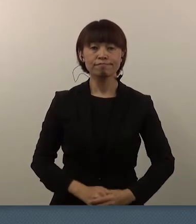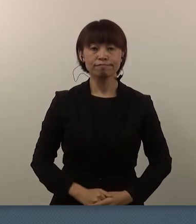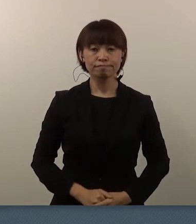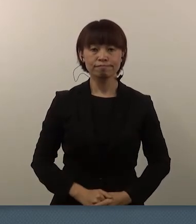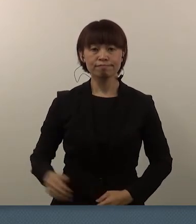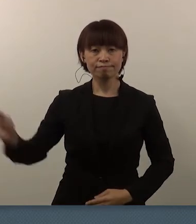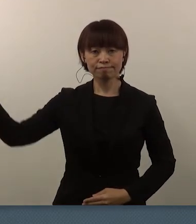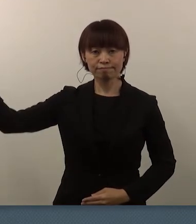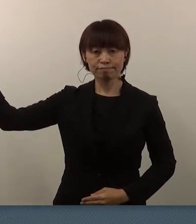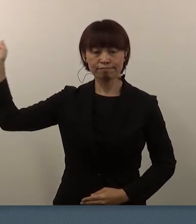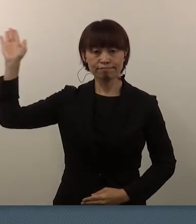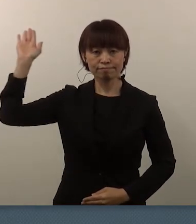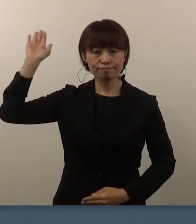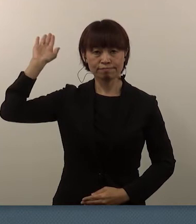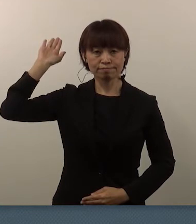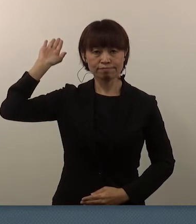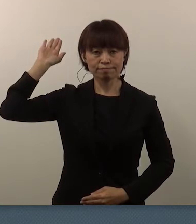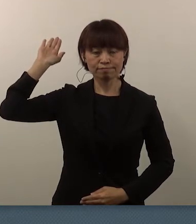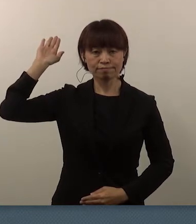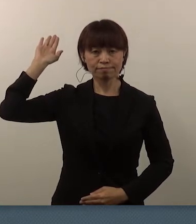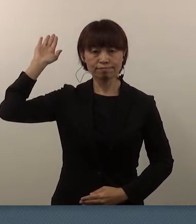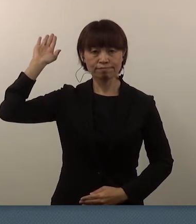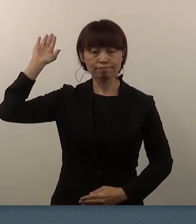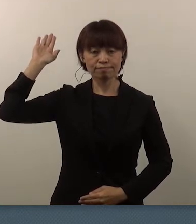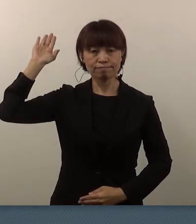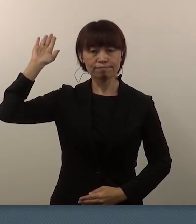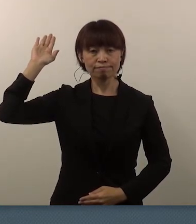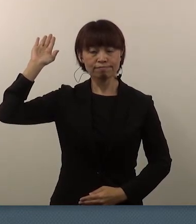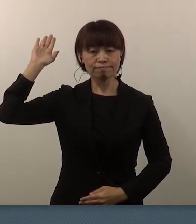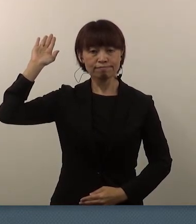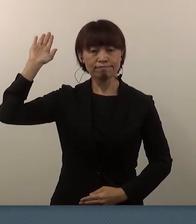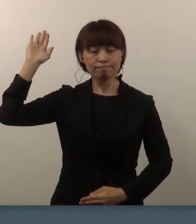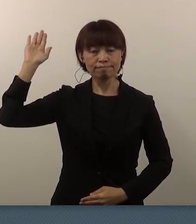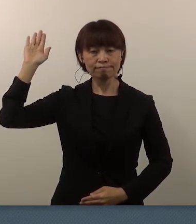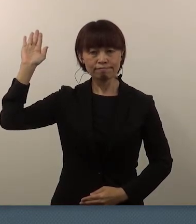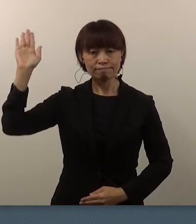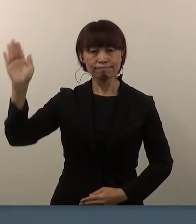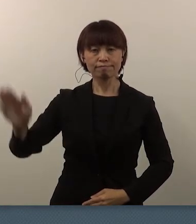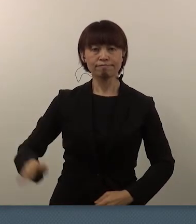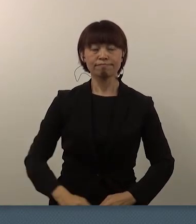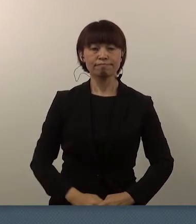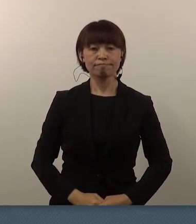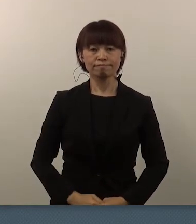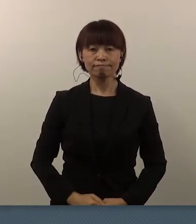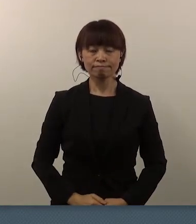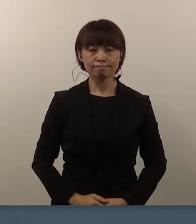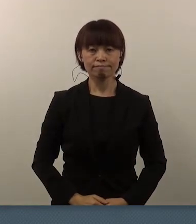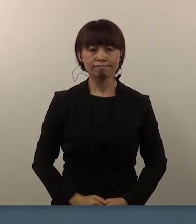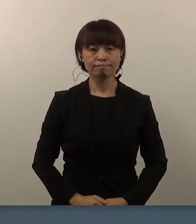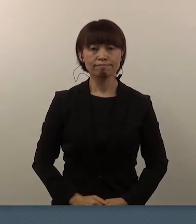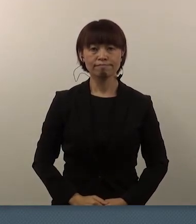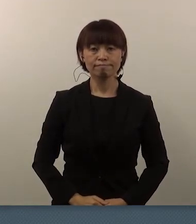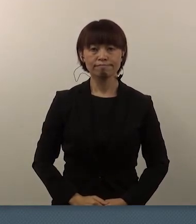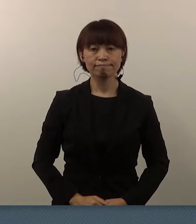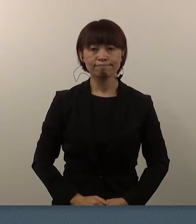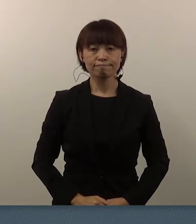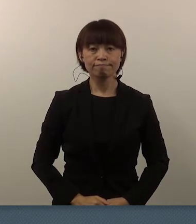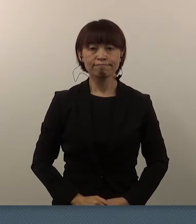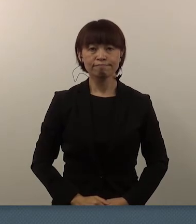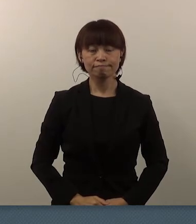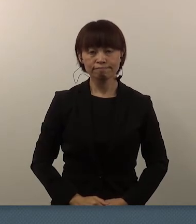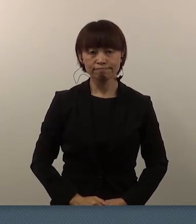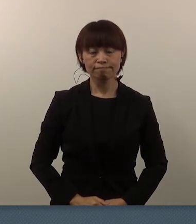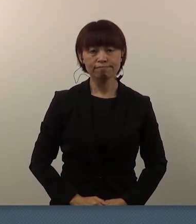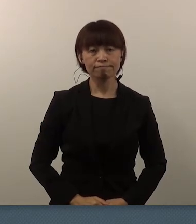株式会社 APC マネジメントの協力による神奈川ペットの命金キャンペーンについてです。県